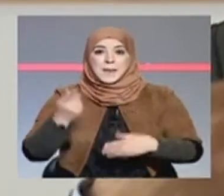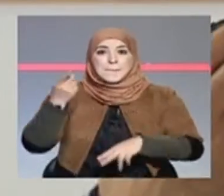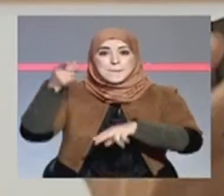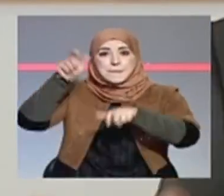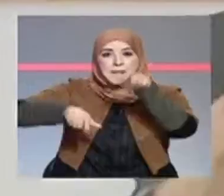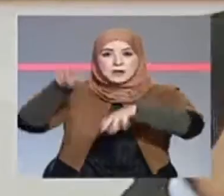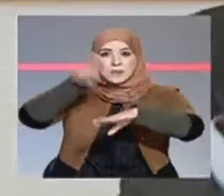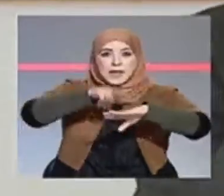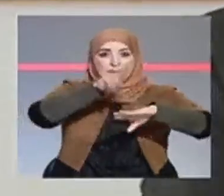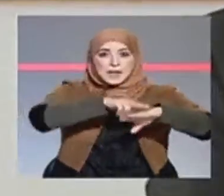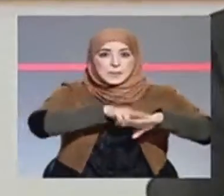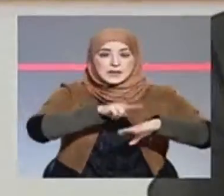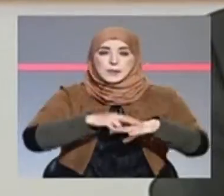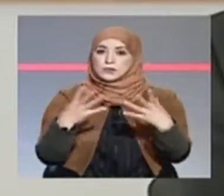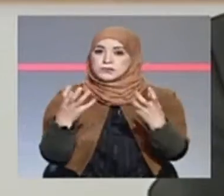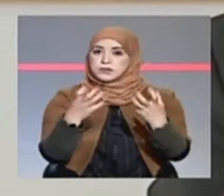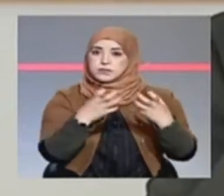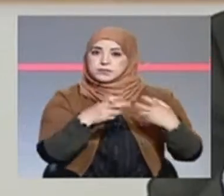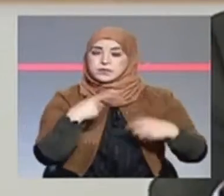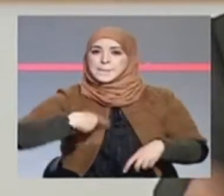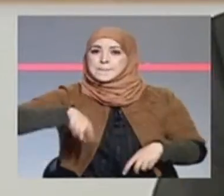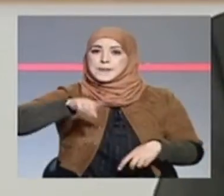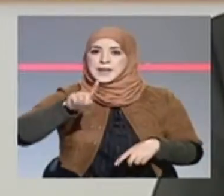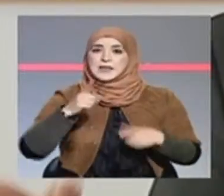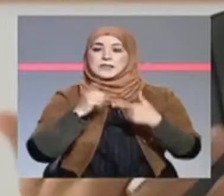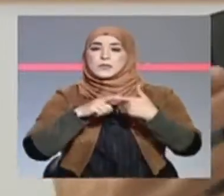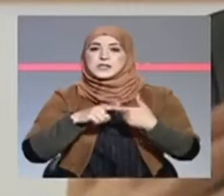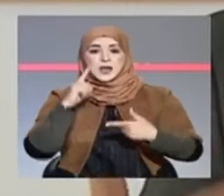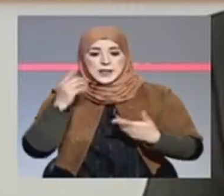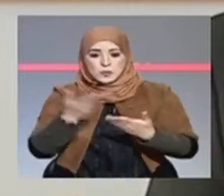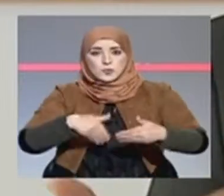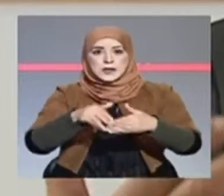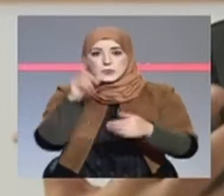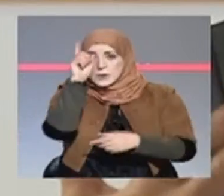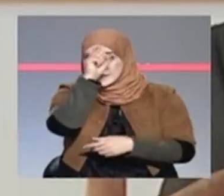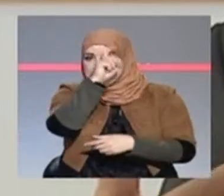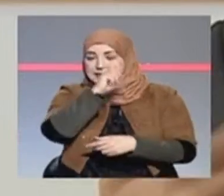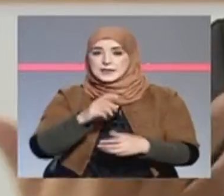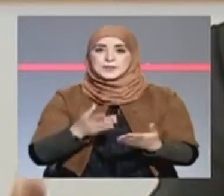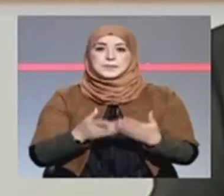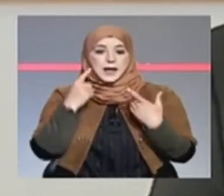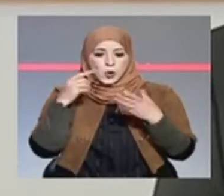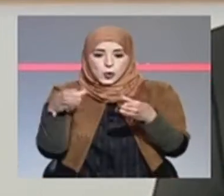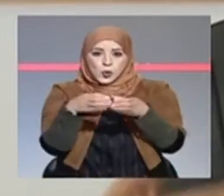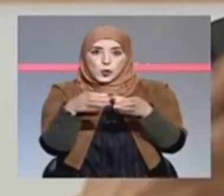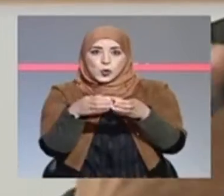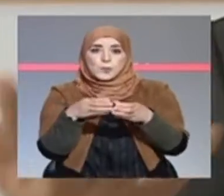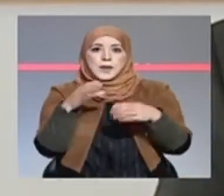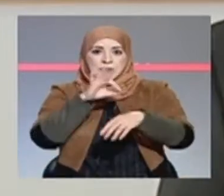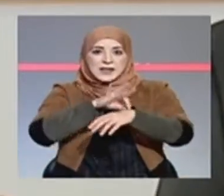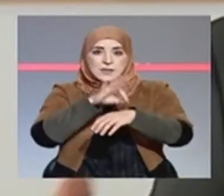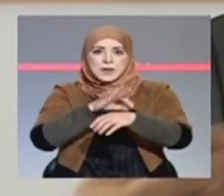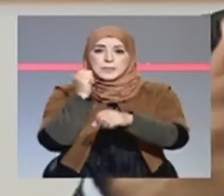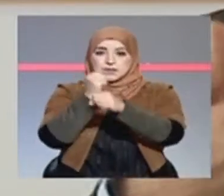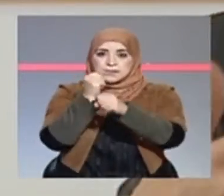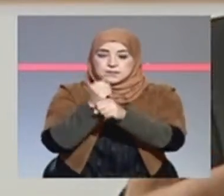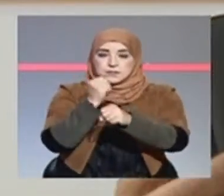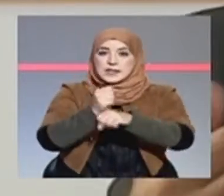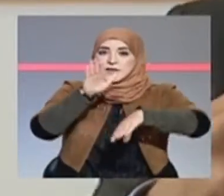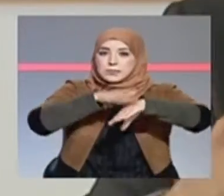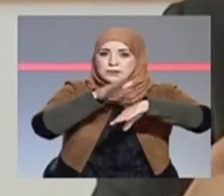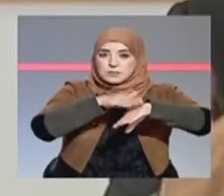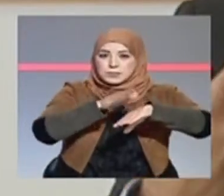وبالتالي هو اكبر اه ال وضعيه صعبه برشا زملائنا اللي يخدموا في الفيديو لوجيك بعدين لما